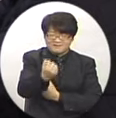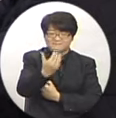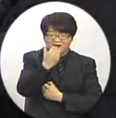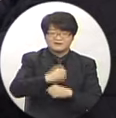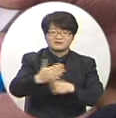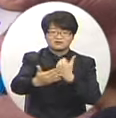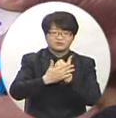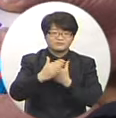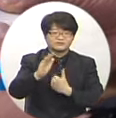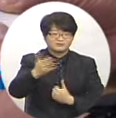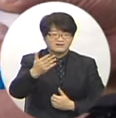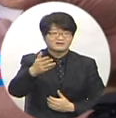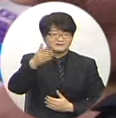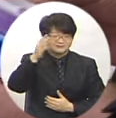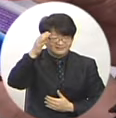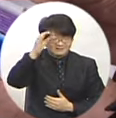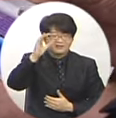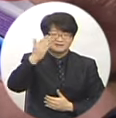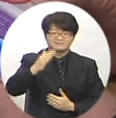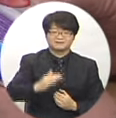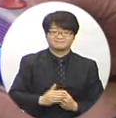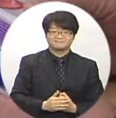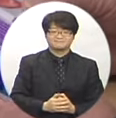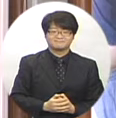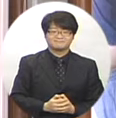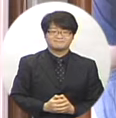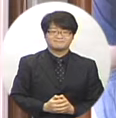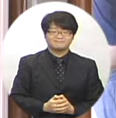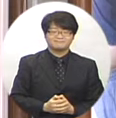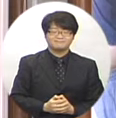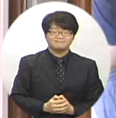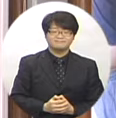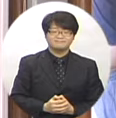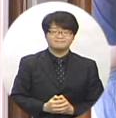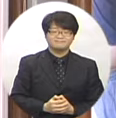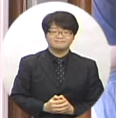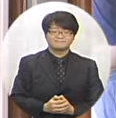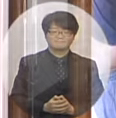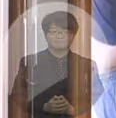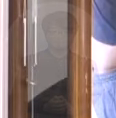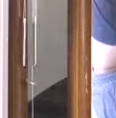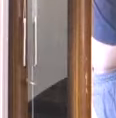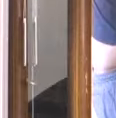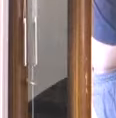지키는 데 도움이 될 것으로 기대됩니다. 지뉴스 플러스 신희연입니다.